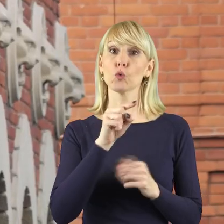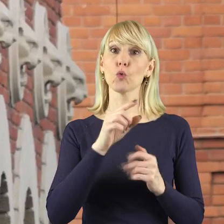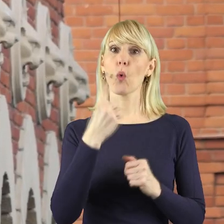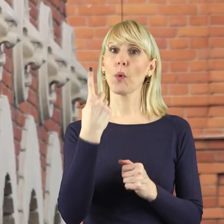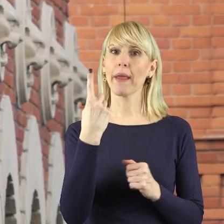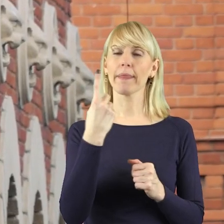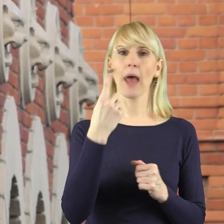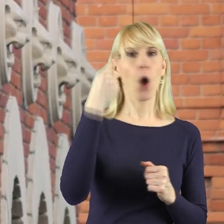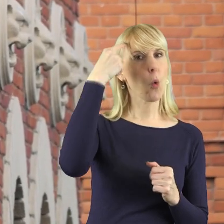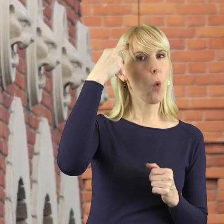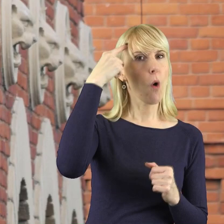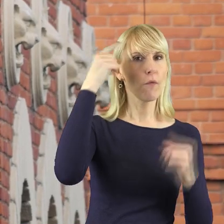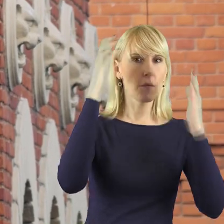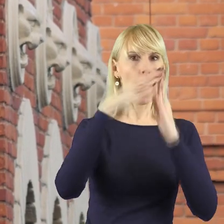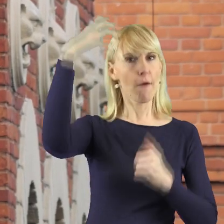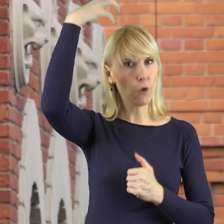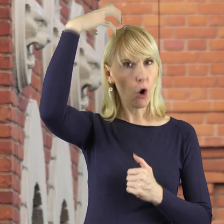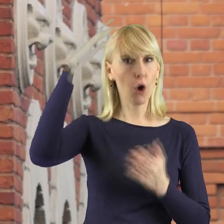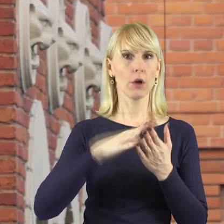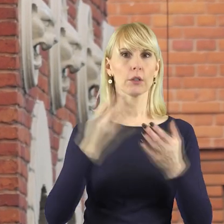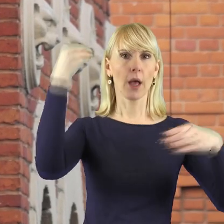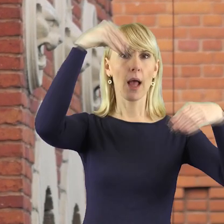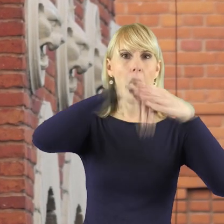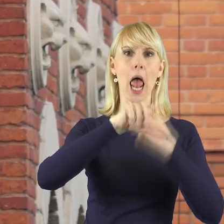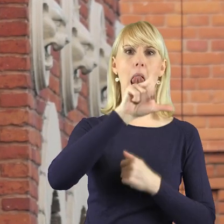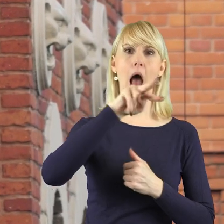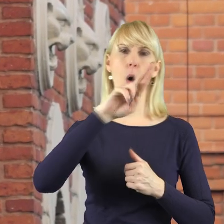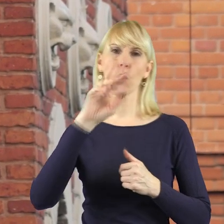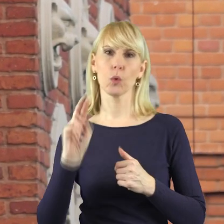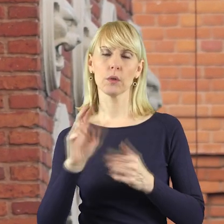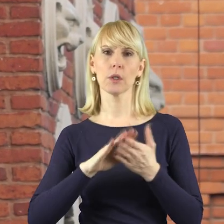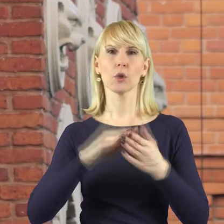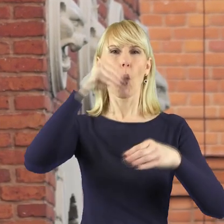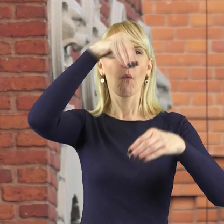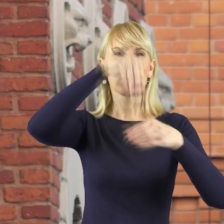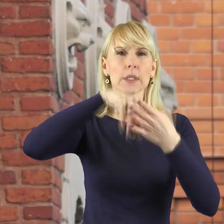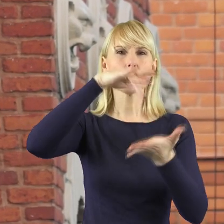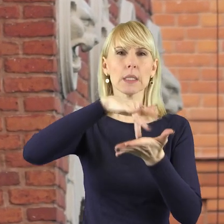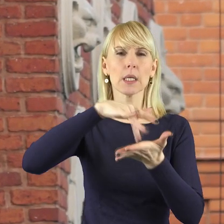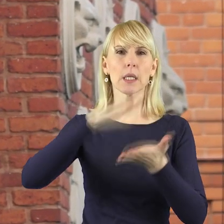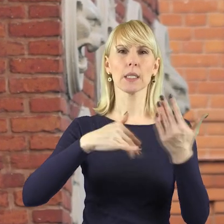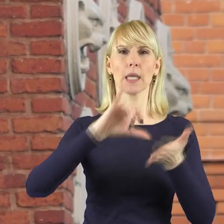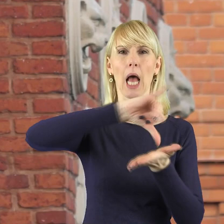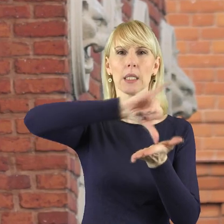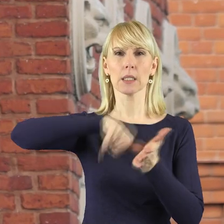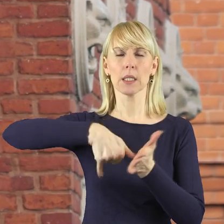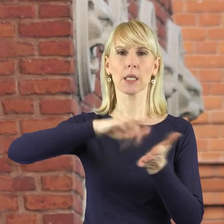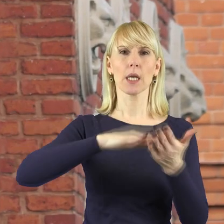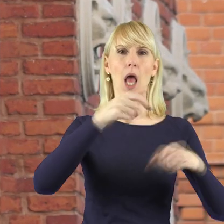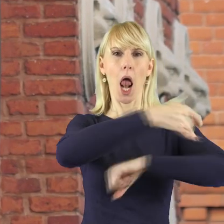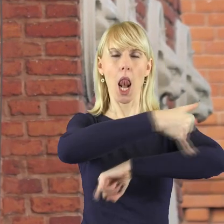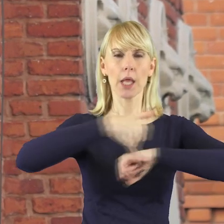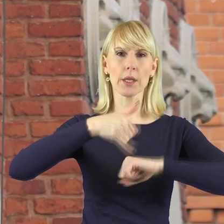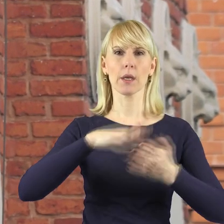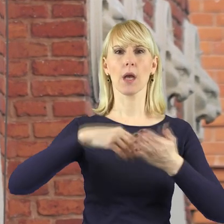umieszczono głowę kobiety w koronie z liśćmi lauru wplecionymi we włosy. W centrum detalu znalazły się cyrkiel, linijka, zwój